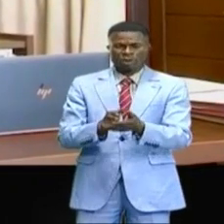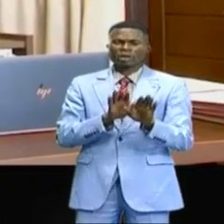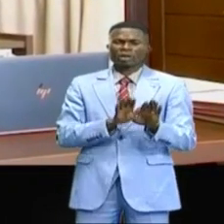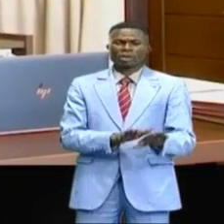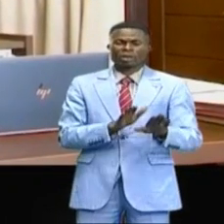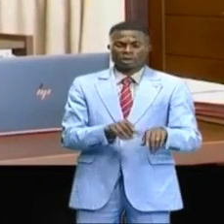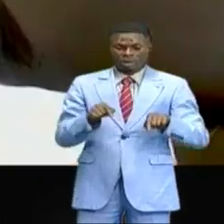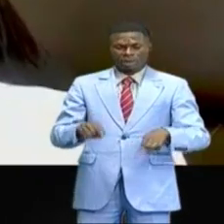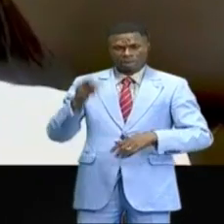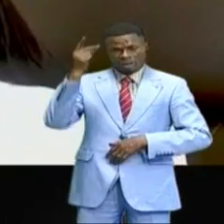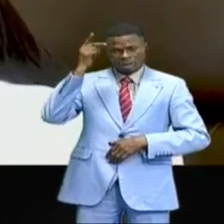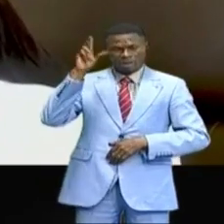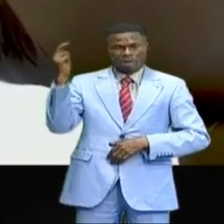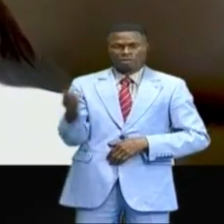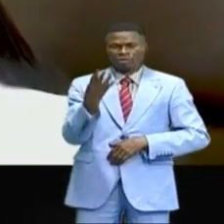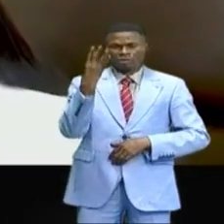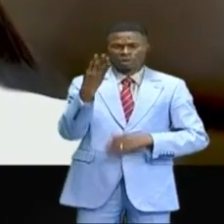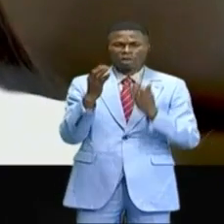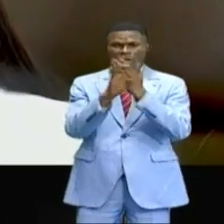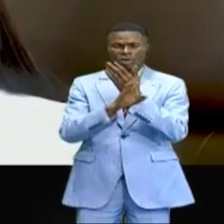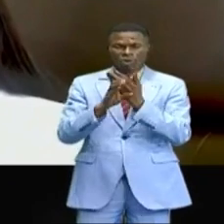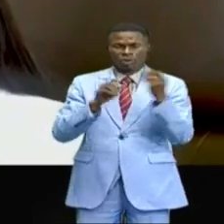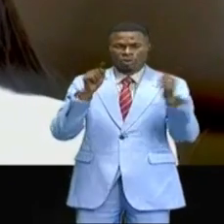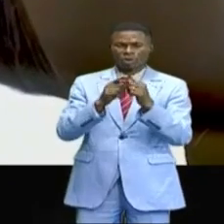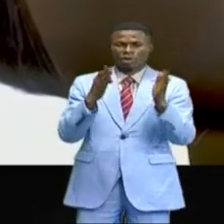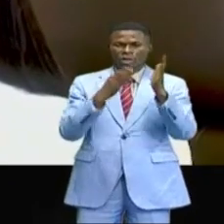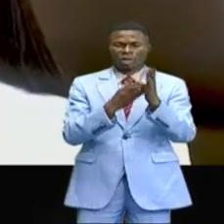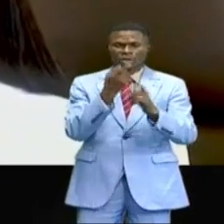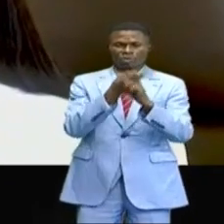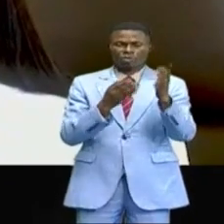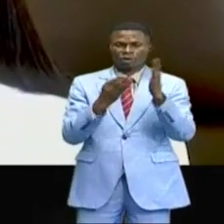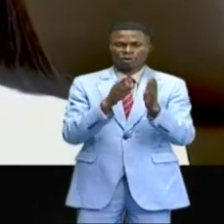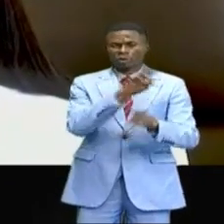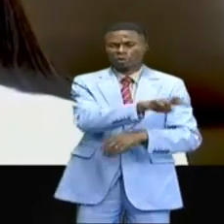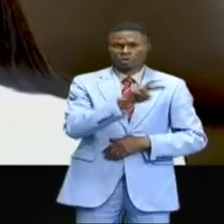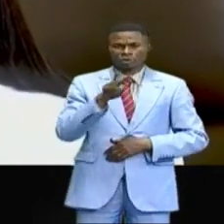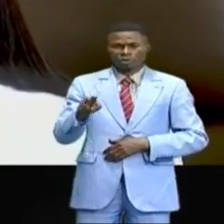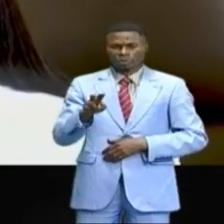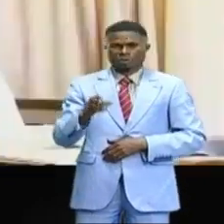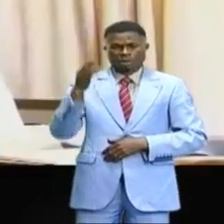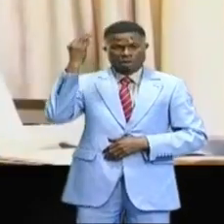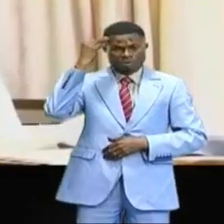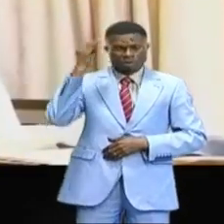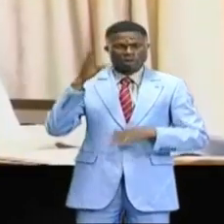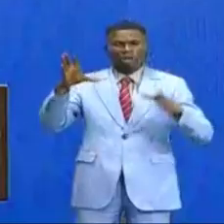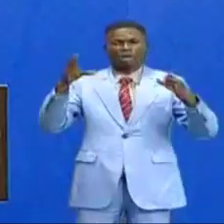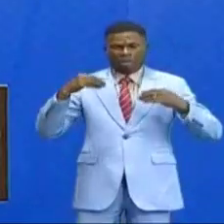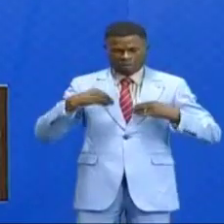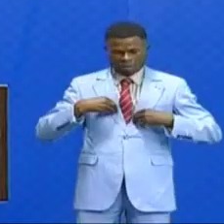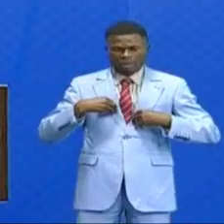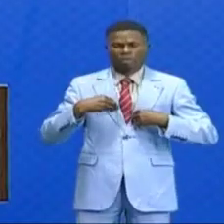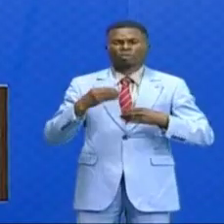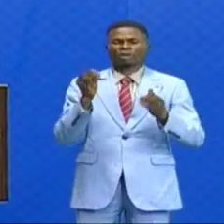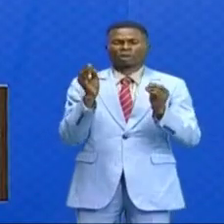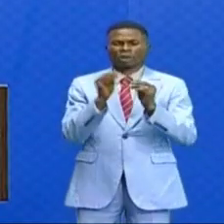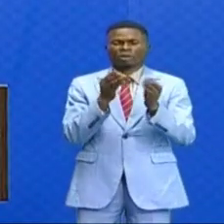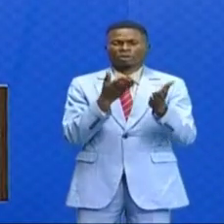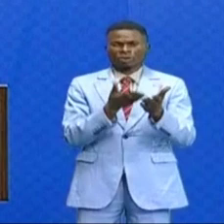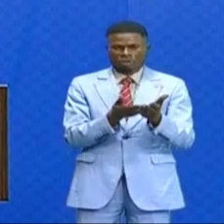à Kinshasa du 24 août au 9 septembre 2022. Le Conseil a pris acte de cette note d'information.